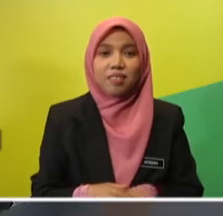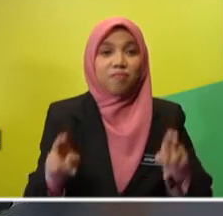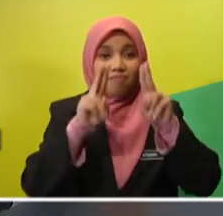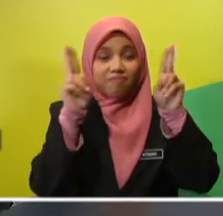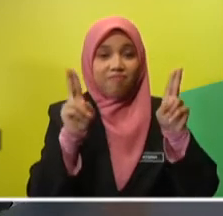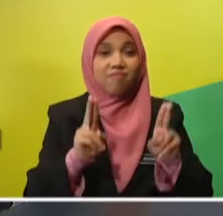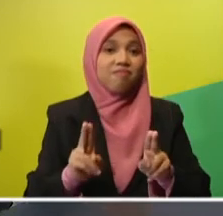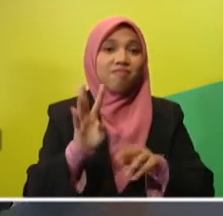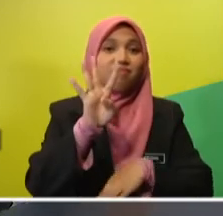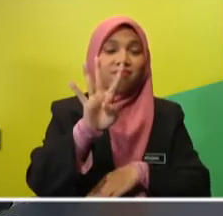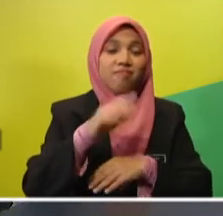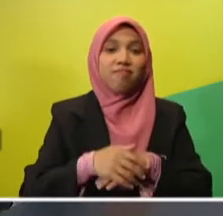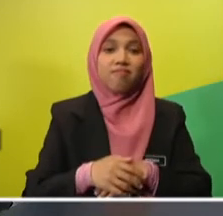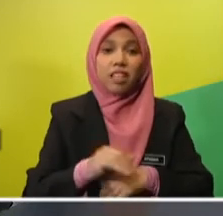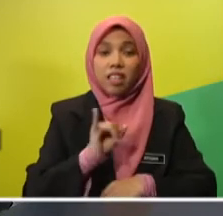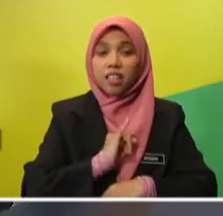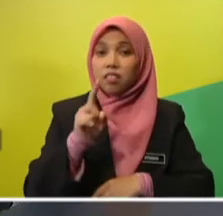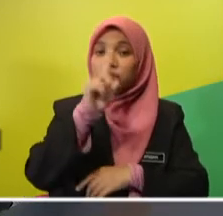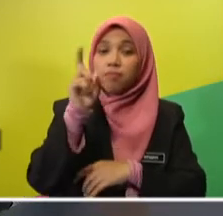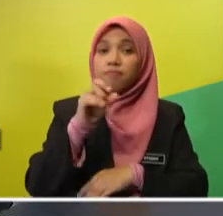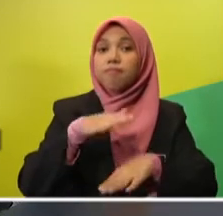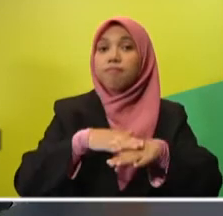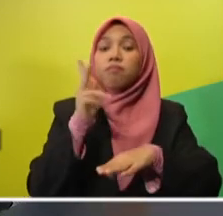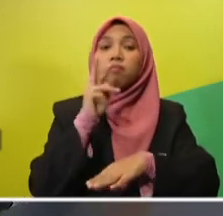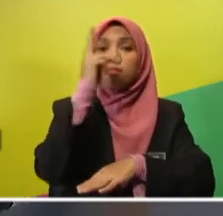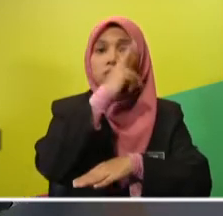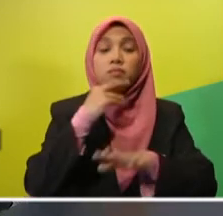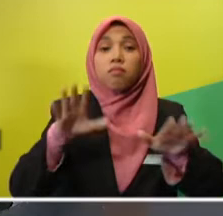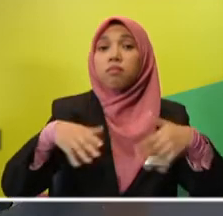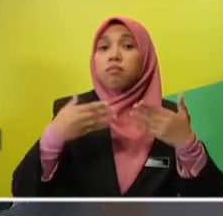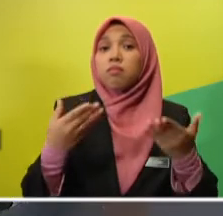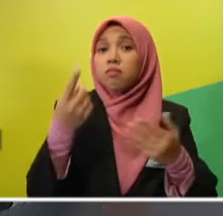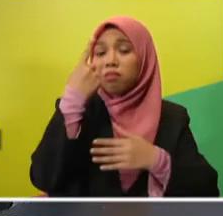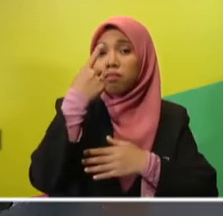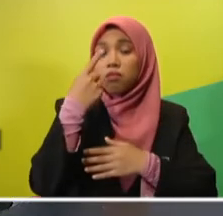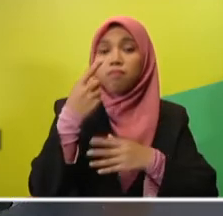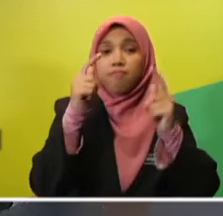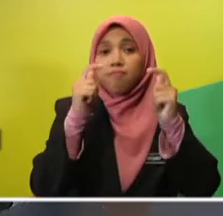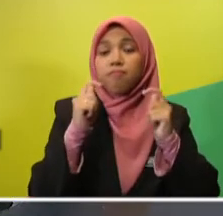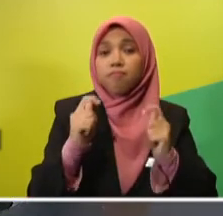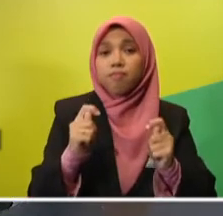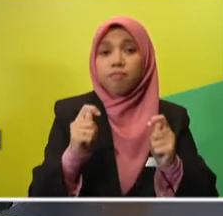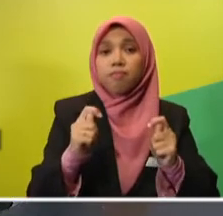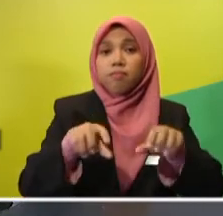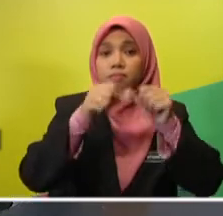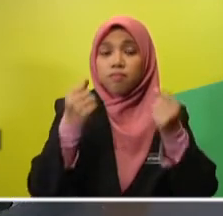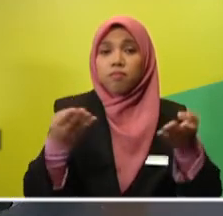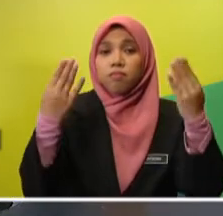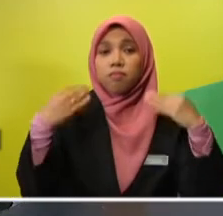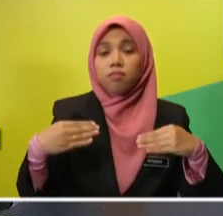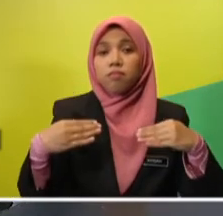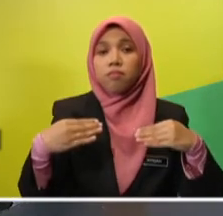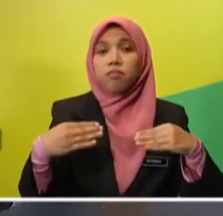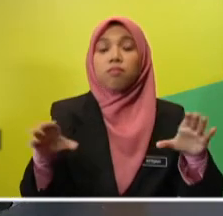keempat, saya menanyakan kepada Kak Rina bagaimana teknik patah balik diaplikasikan. Kak Rina